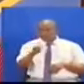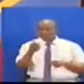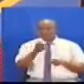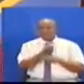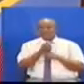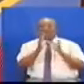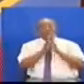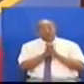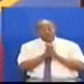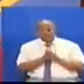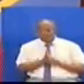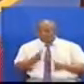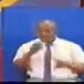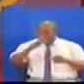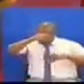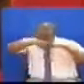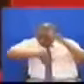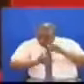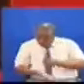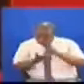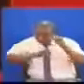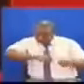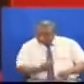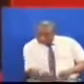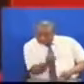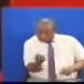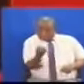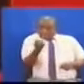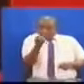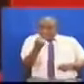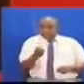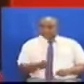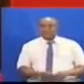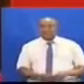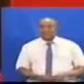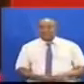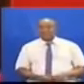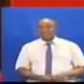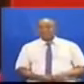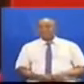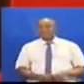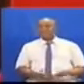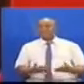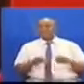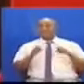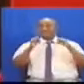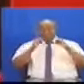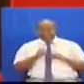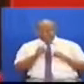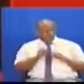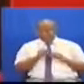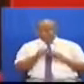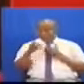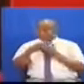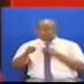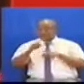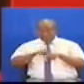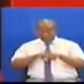sana. Katika maombi mara nyingi sana tunaambiwa tuigize kipindi cha baba yetu wa imani Ibrahimu.